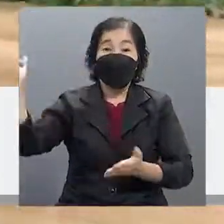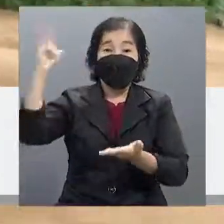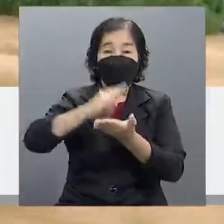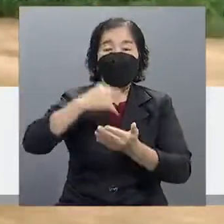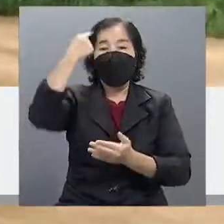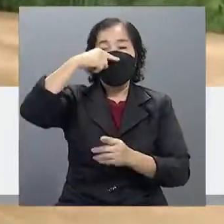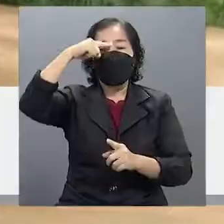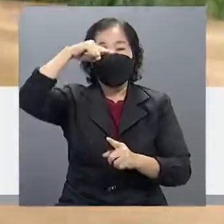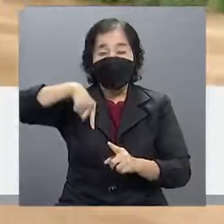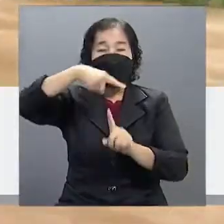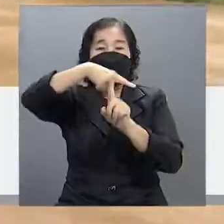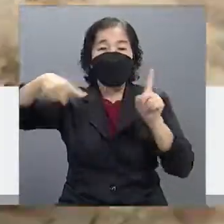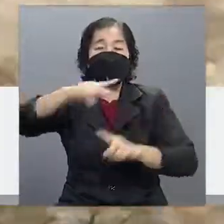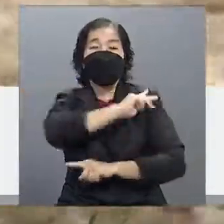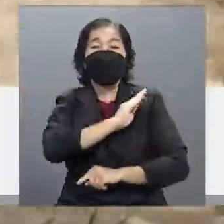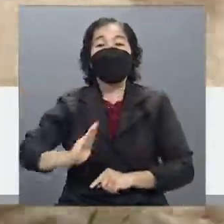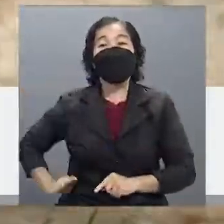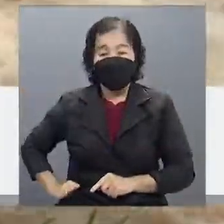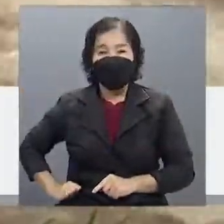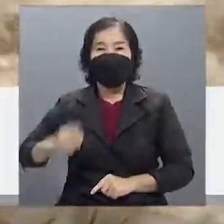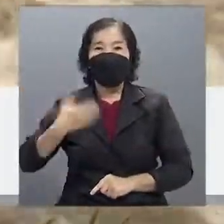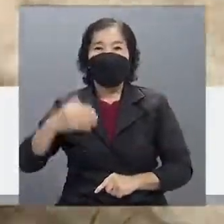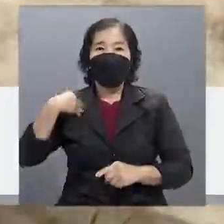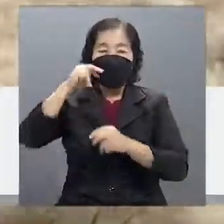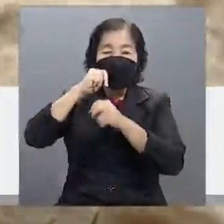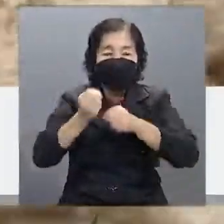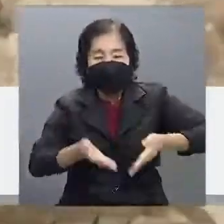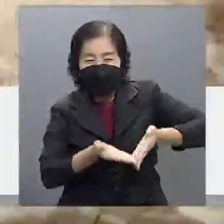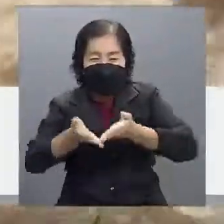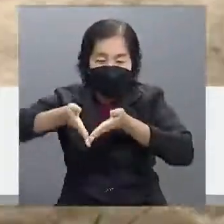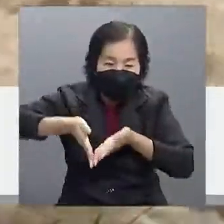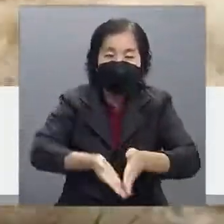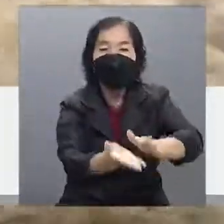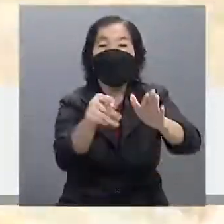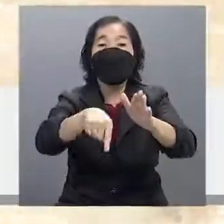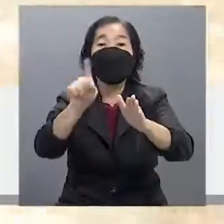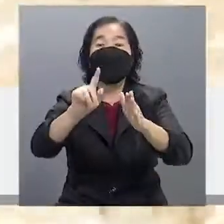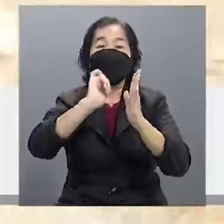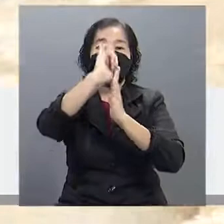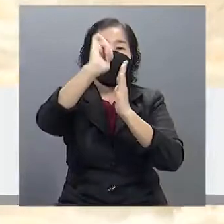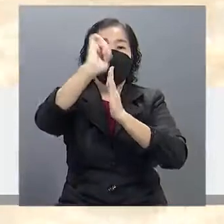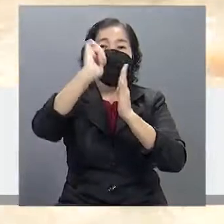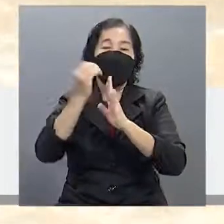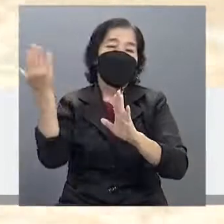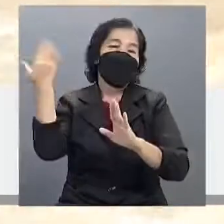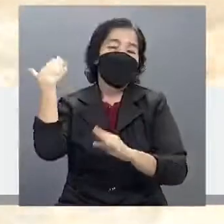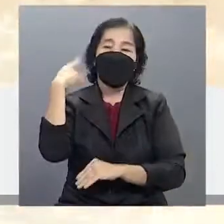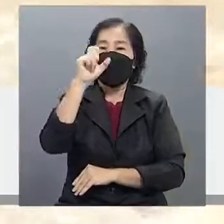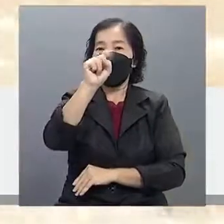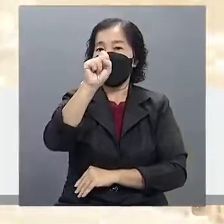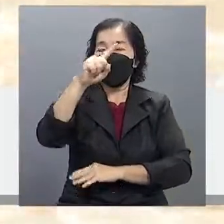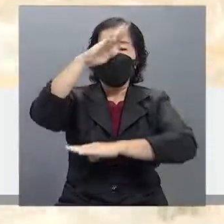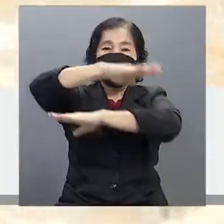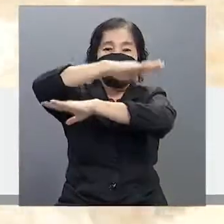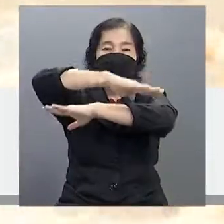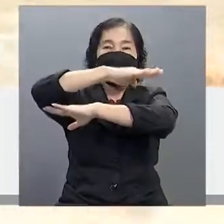ว่างล่องแก่งในแม่น้ำแตงอำเภอแม่แตงจังหวัดเชียงใหม่นะคะเหตุการณ์เกิดตั้งแต่ช่วงบ่ายวันศุกร์ที่22กรกฎาคมที่ผ่าน